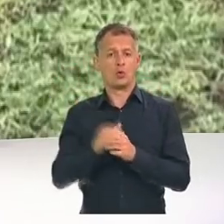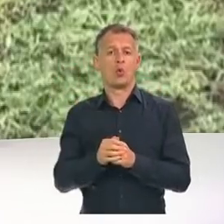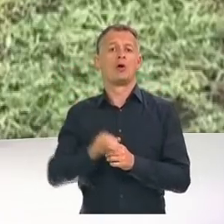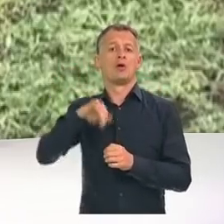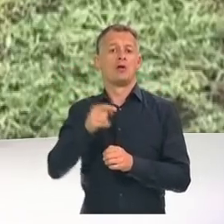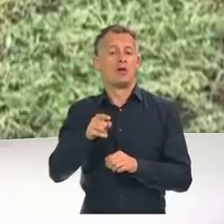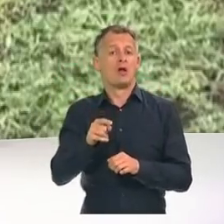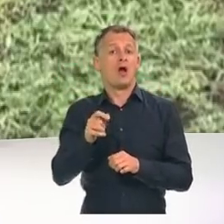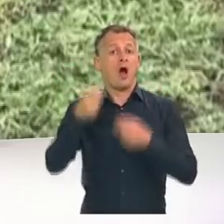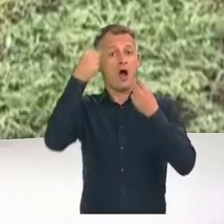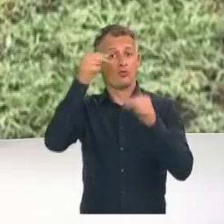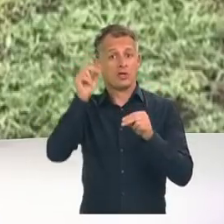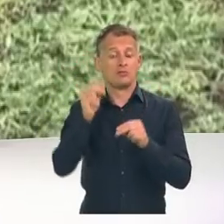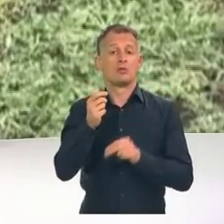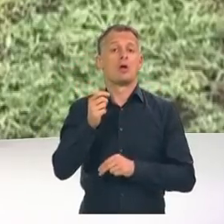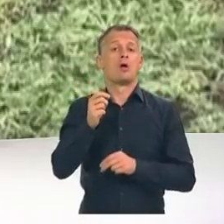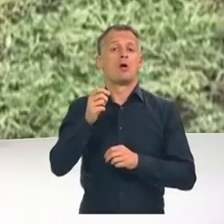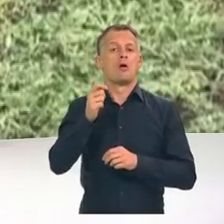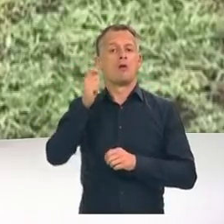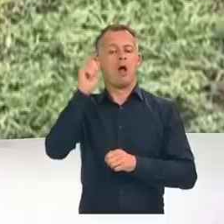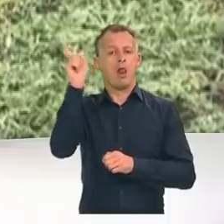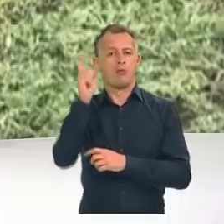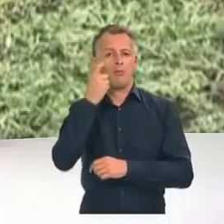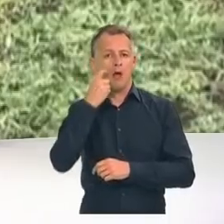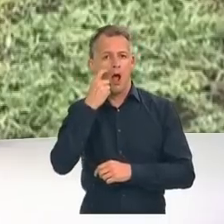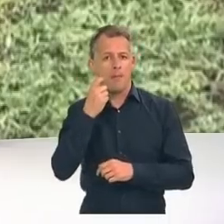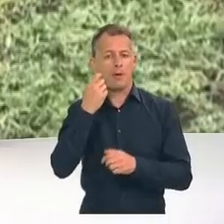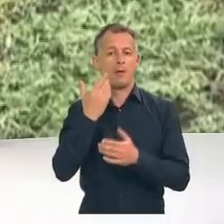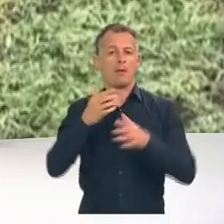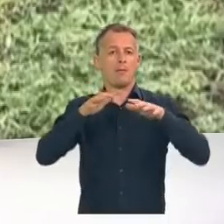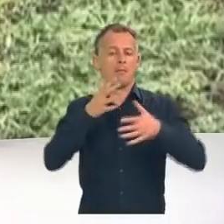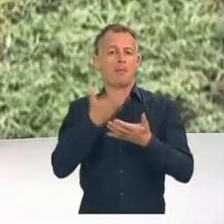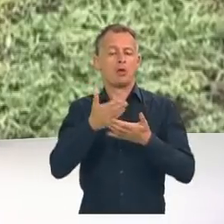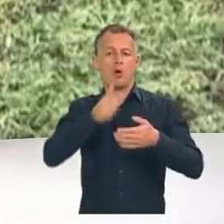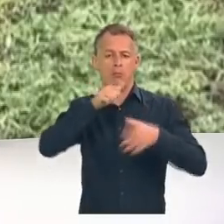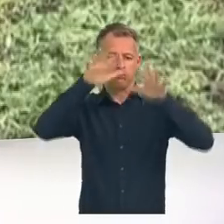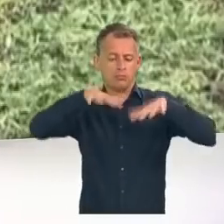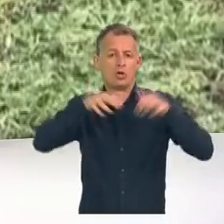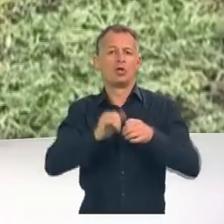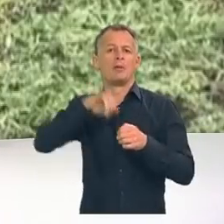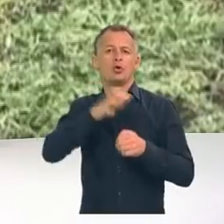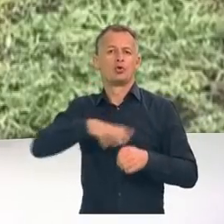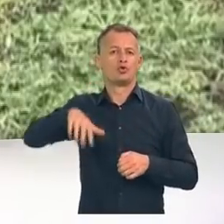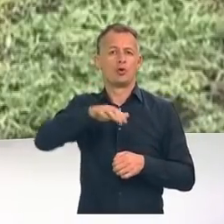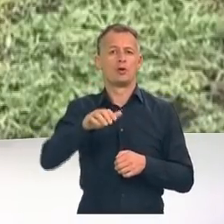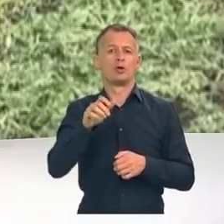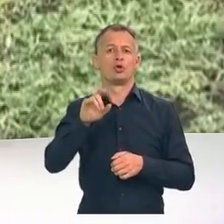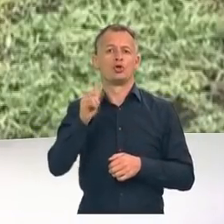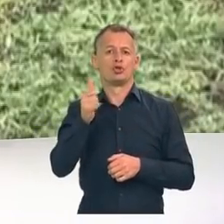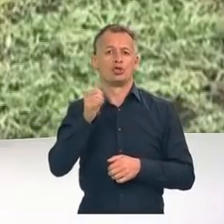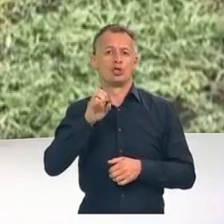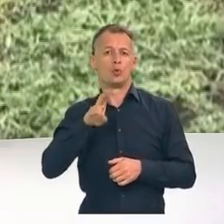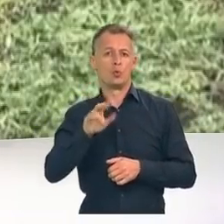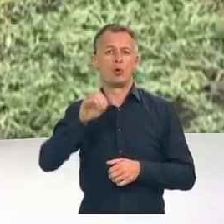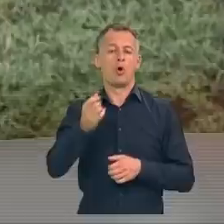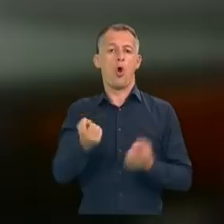avertizare cod galben de inundații până mâine la ora 24 pentru bazinele hidrografice Jiu, Olt, Vedea, Argeș și